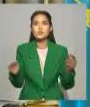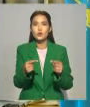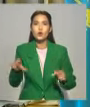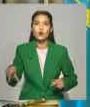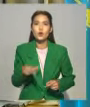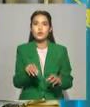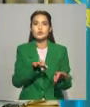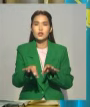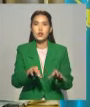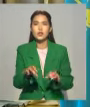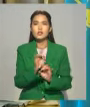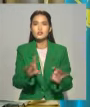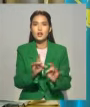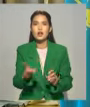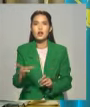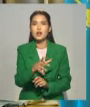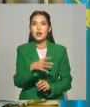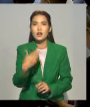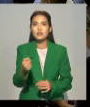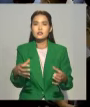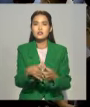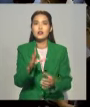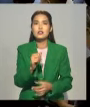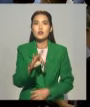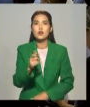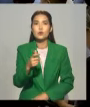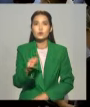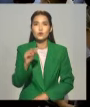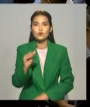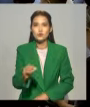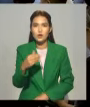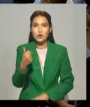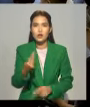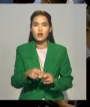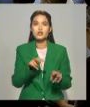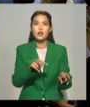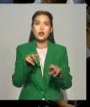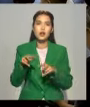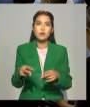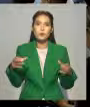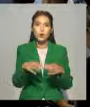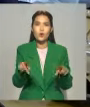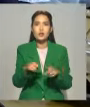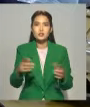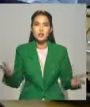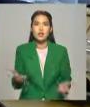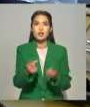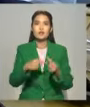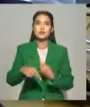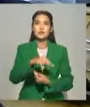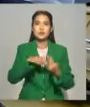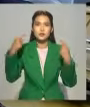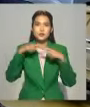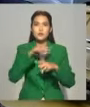соответствии с дорожной картой, рассказала региональный лидер партийцев Сайрангуль Жумадилова. На контроль аманатовцев также поддержка